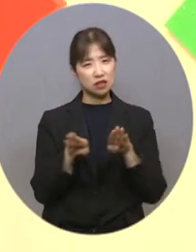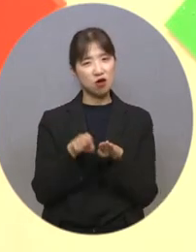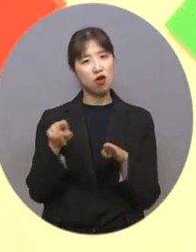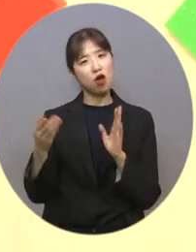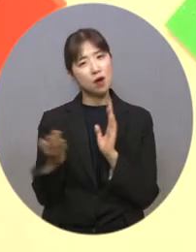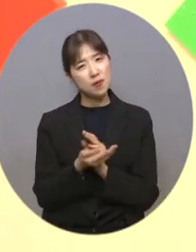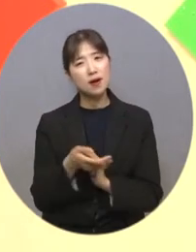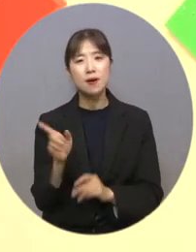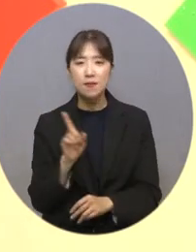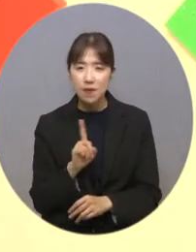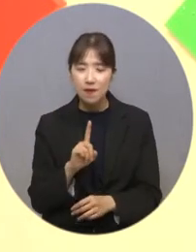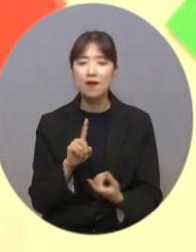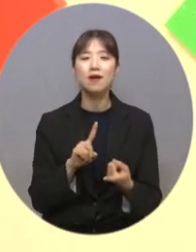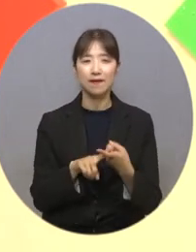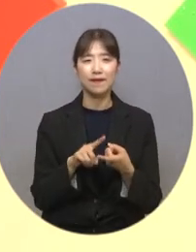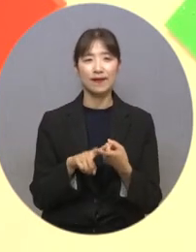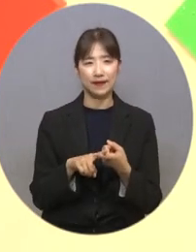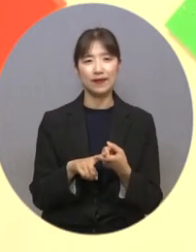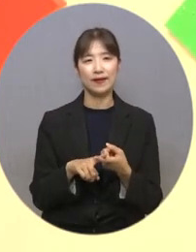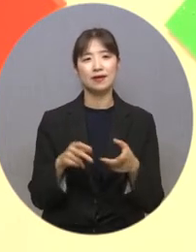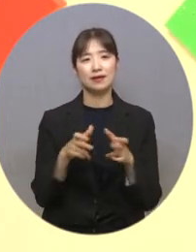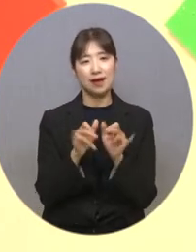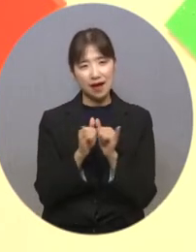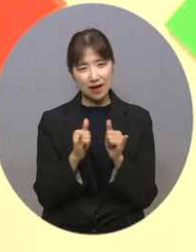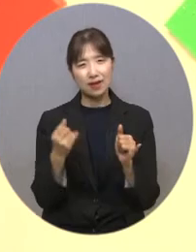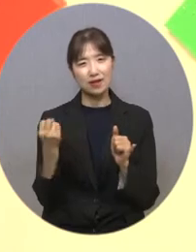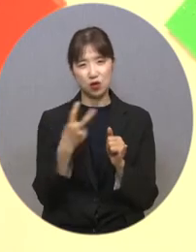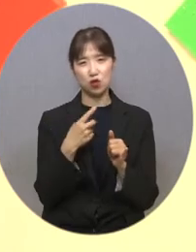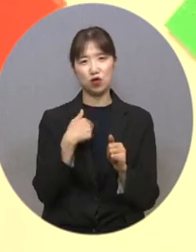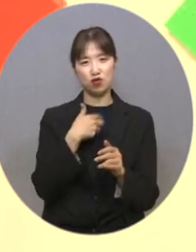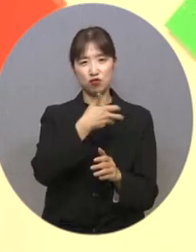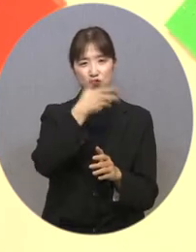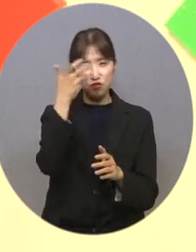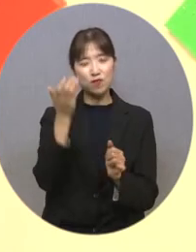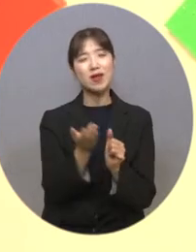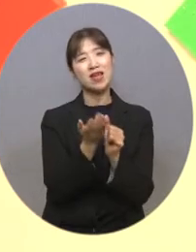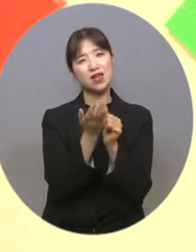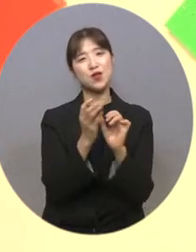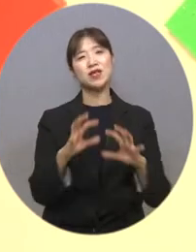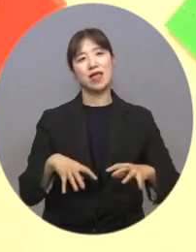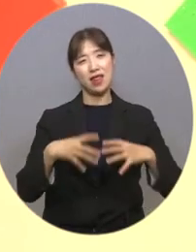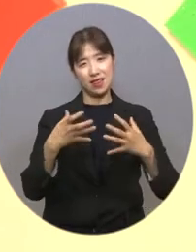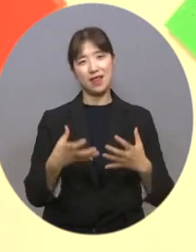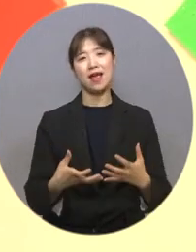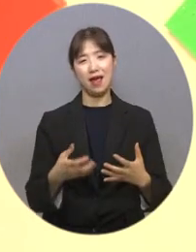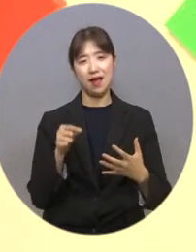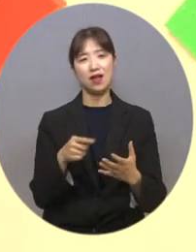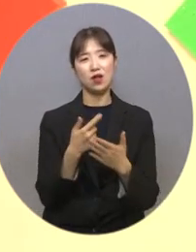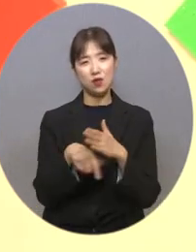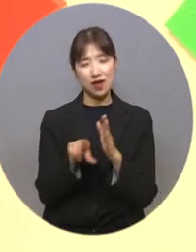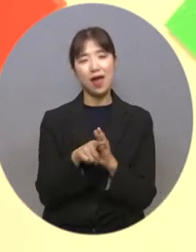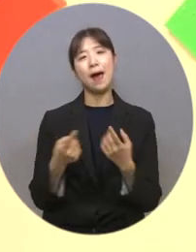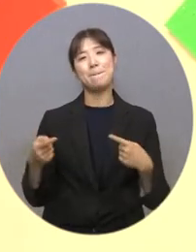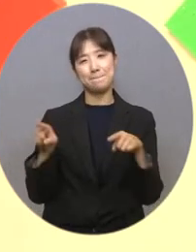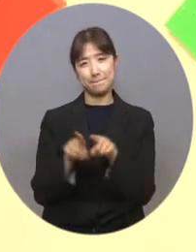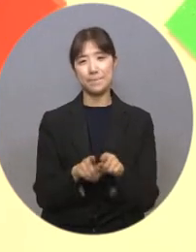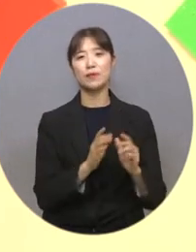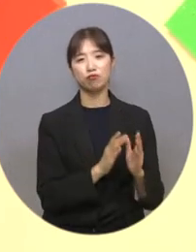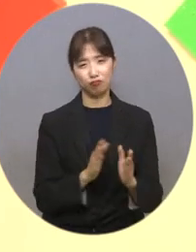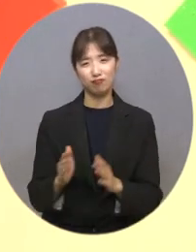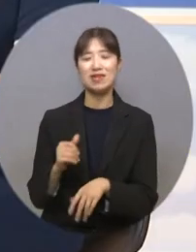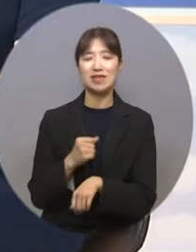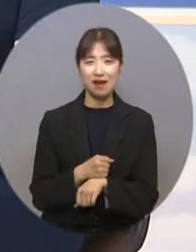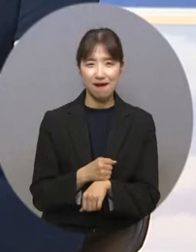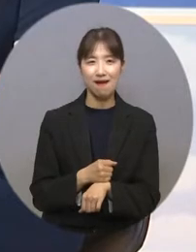것인가 이런 부분들을 가지고 장애인들 또는 이제 꿈을 키우는 세상을 위해서 함께 준비해